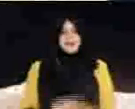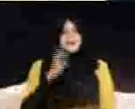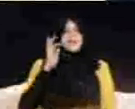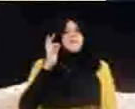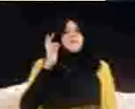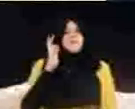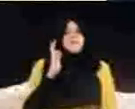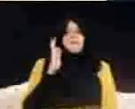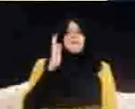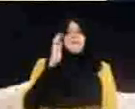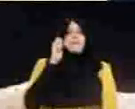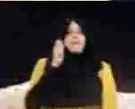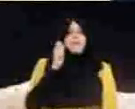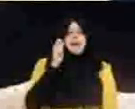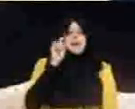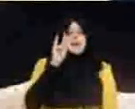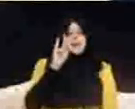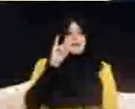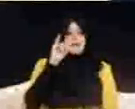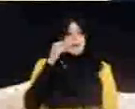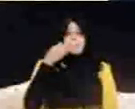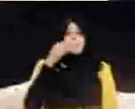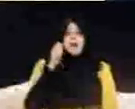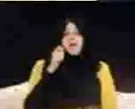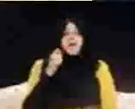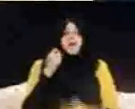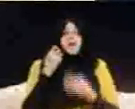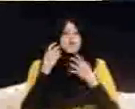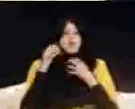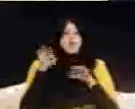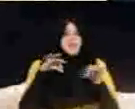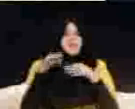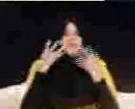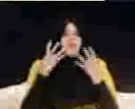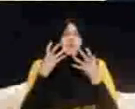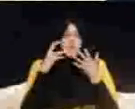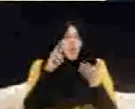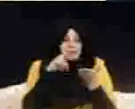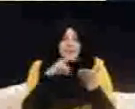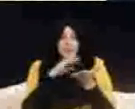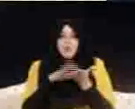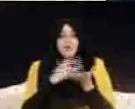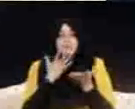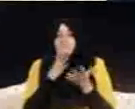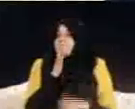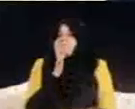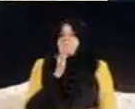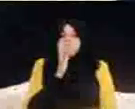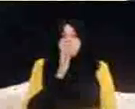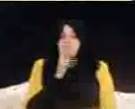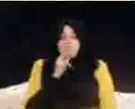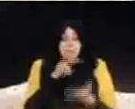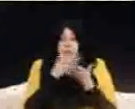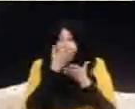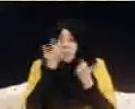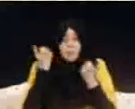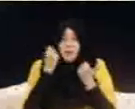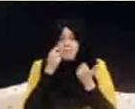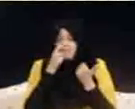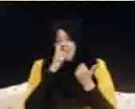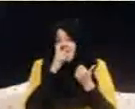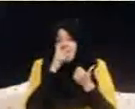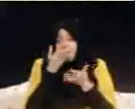من شلف لها شوق شديد لقراءة القرآن الكريم ولكنها عاجزة ولا تستطيع،